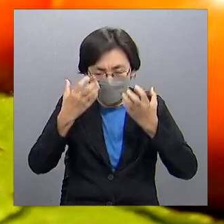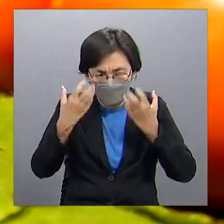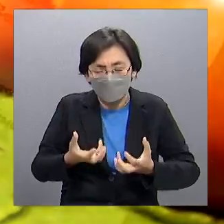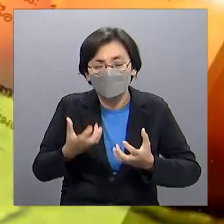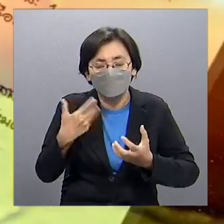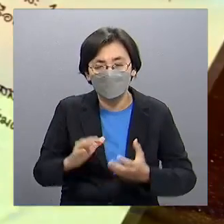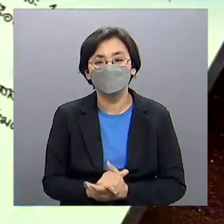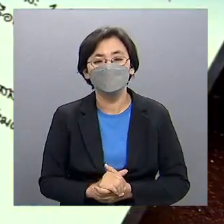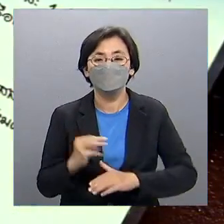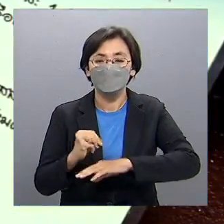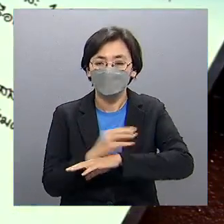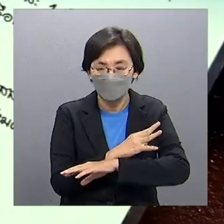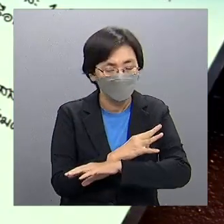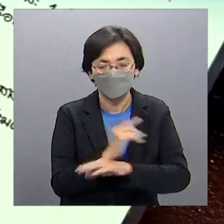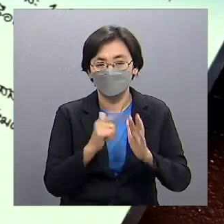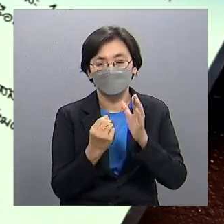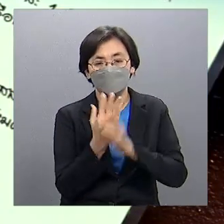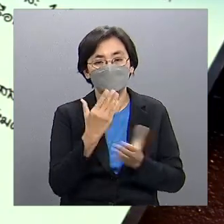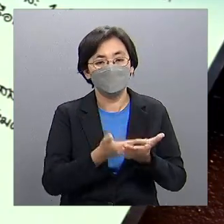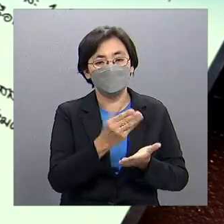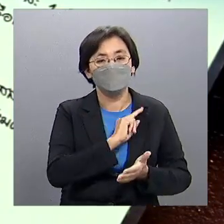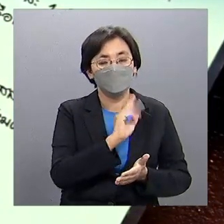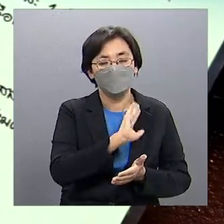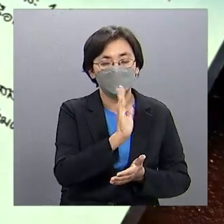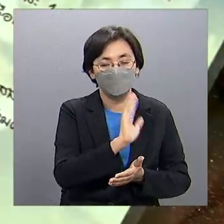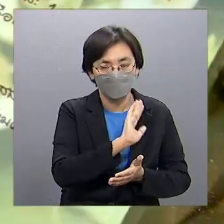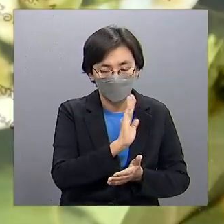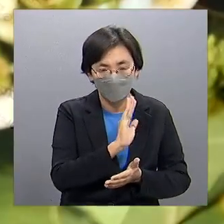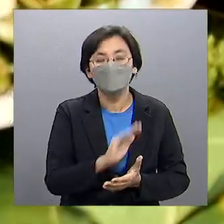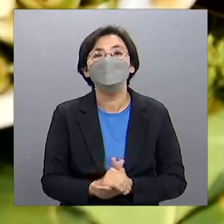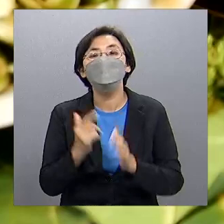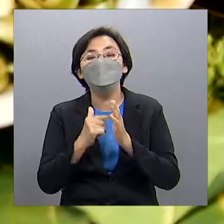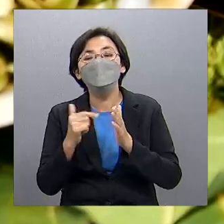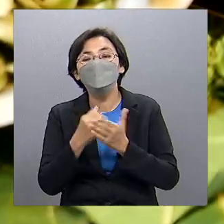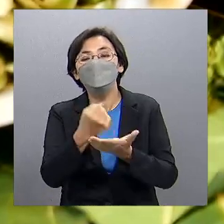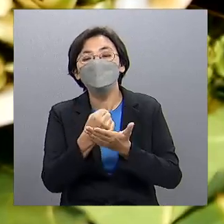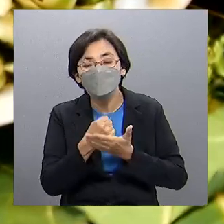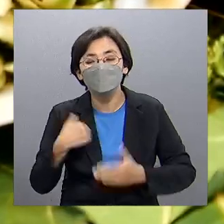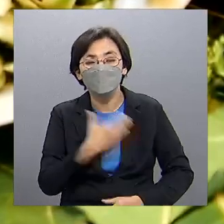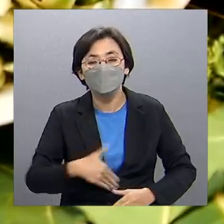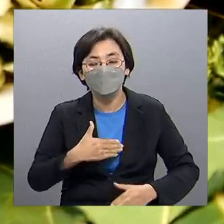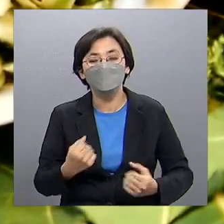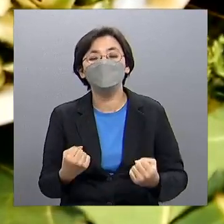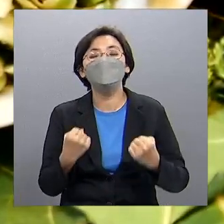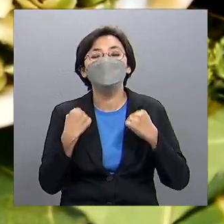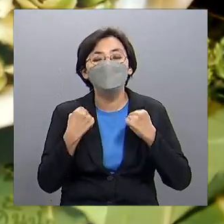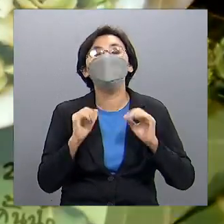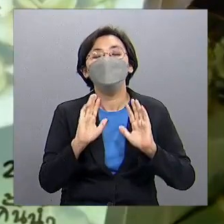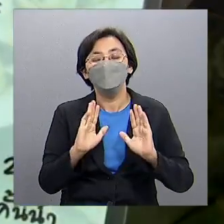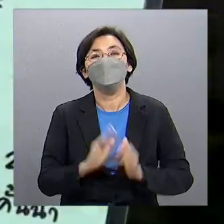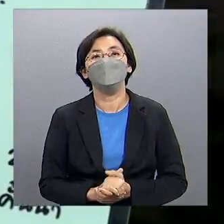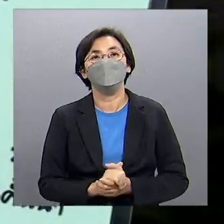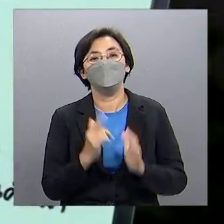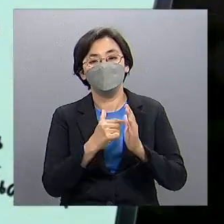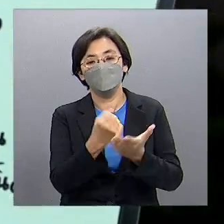ไรเงี้ยผมคิดว่าไม่ควรใช้เราควรจะใช้แค่ยาที่ช่วยฟื้นฟูสุขภาพให้แข็งแรงใช้ยาแค่ระบายในสิ่ง